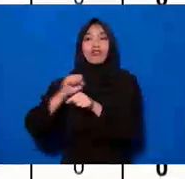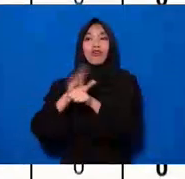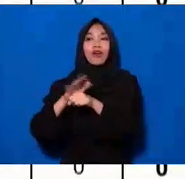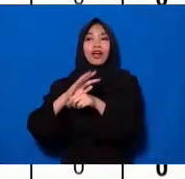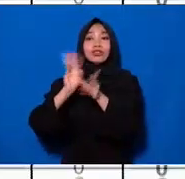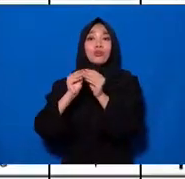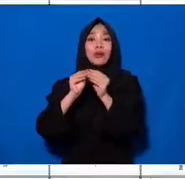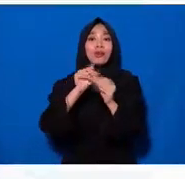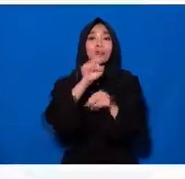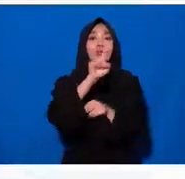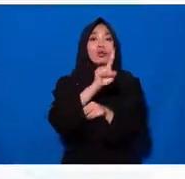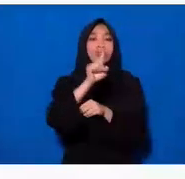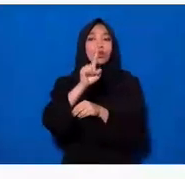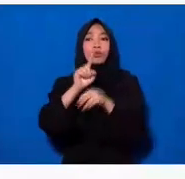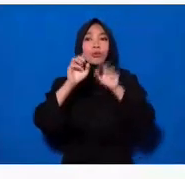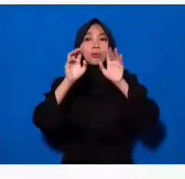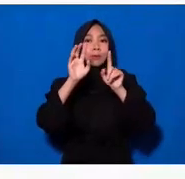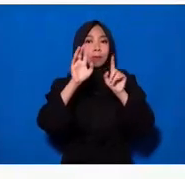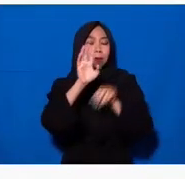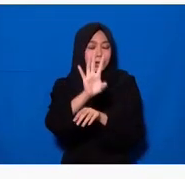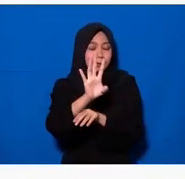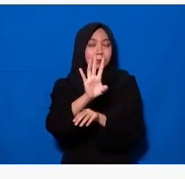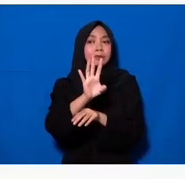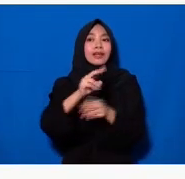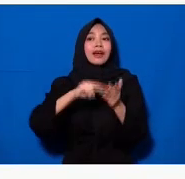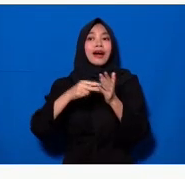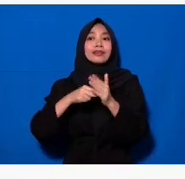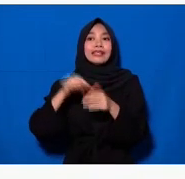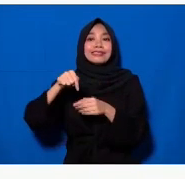114 kasus, sehingga menjadi